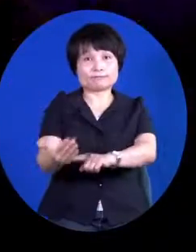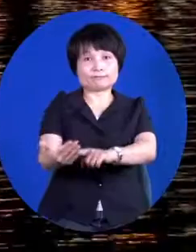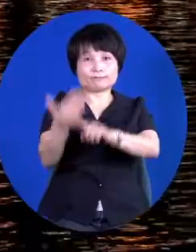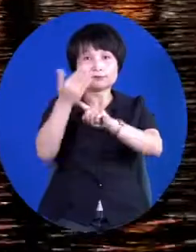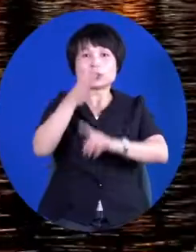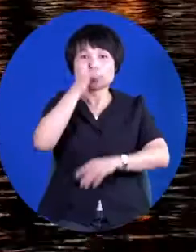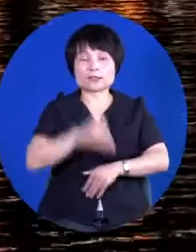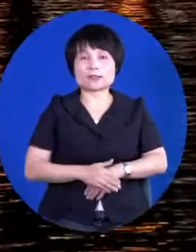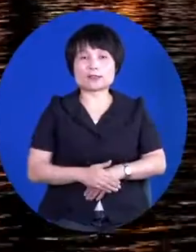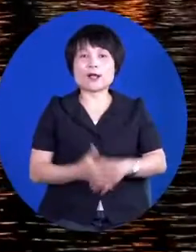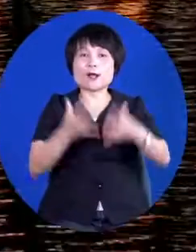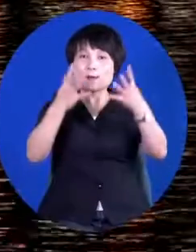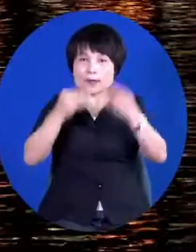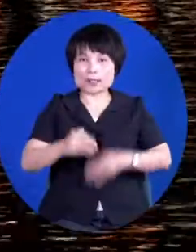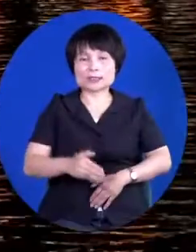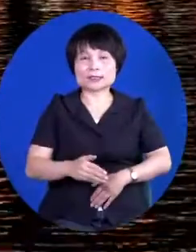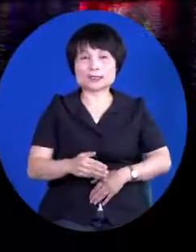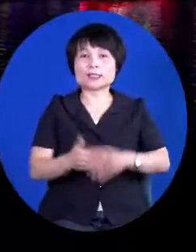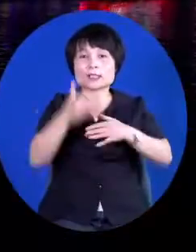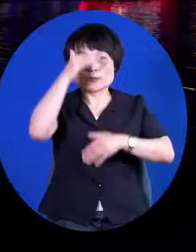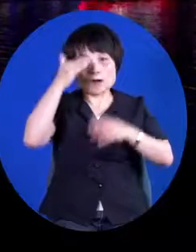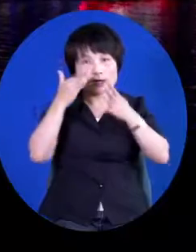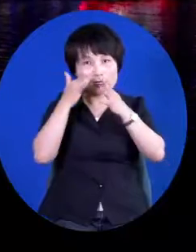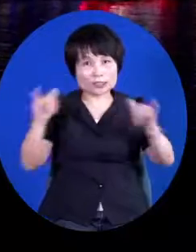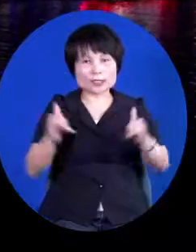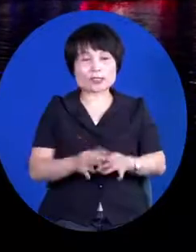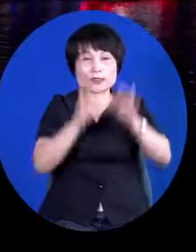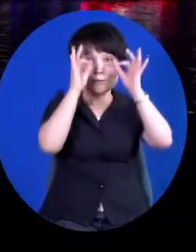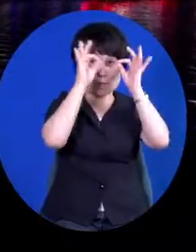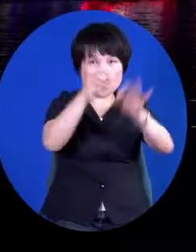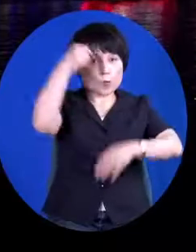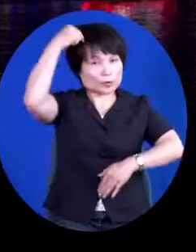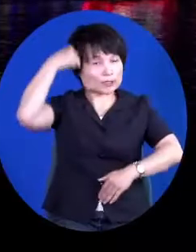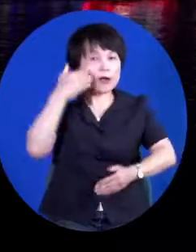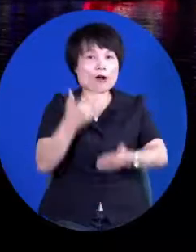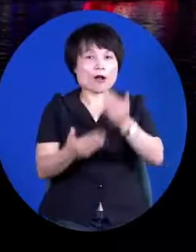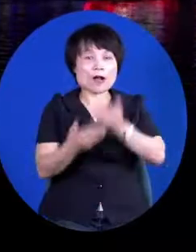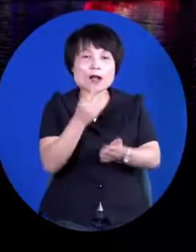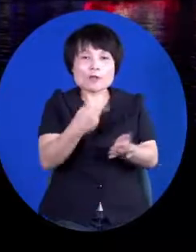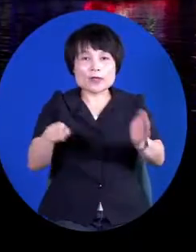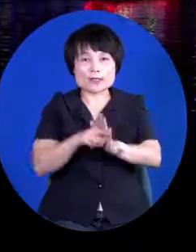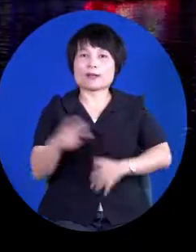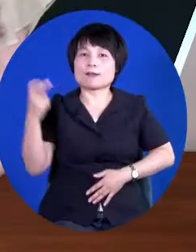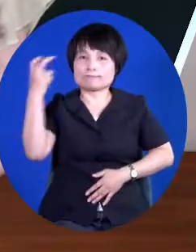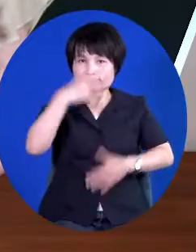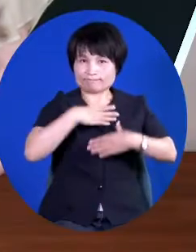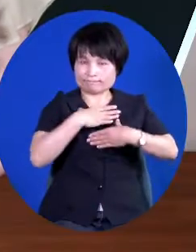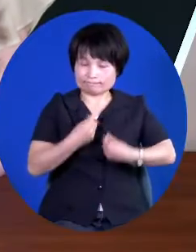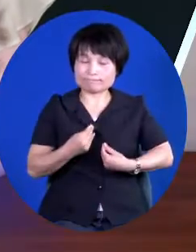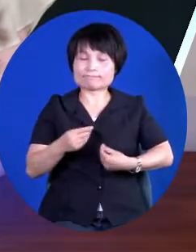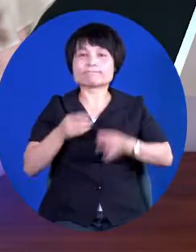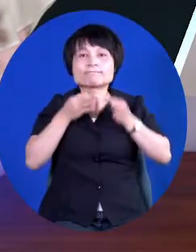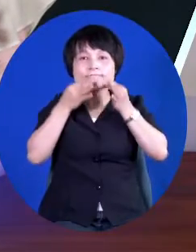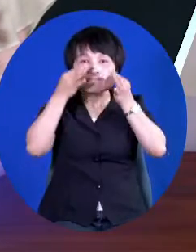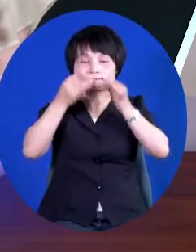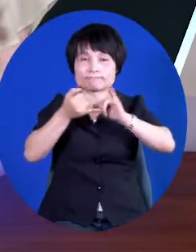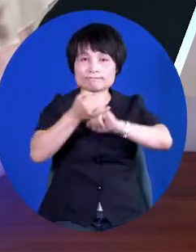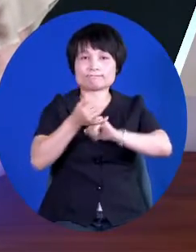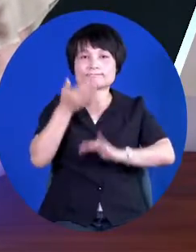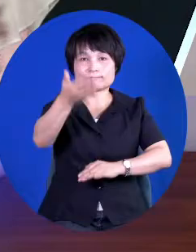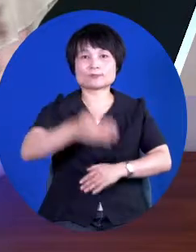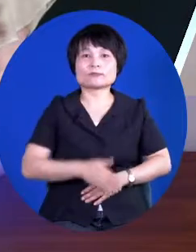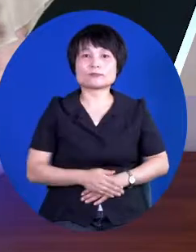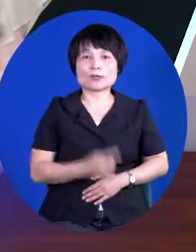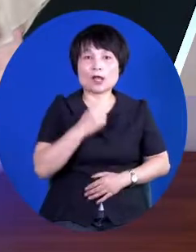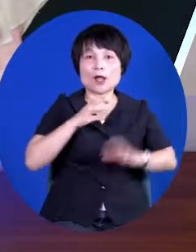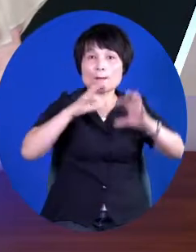있다며 많은 관광객이 보고 즐길 수 있도록 관리에 최선을 다하겠다고 말했습니다. 백제문화제 대표